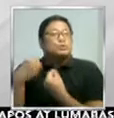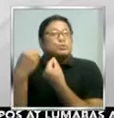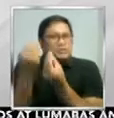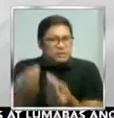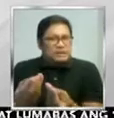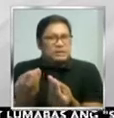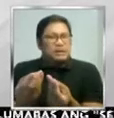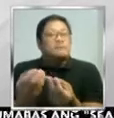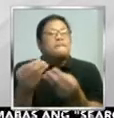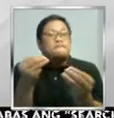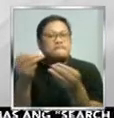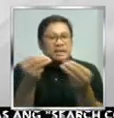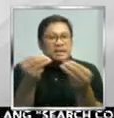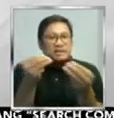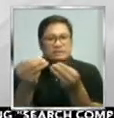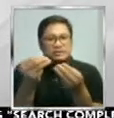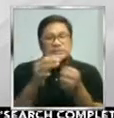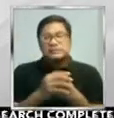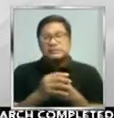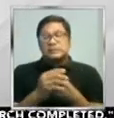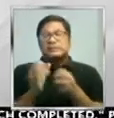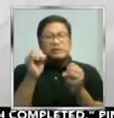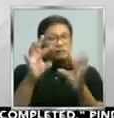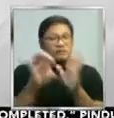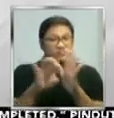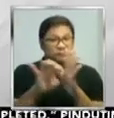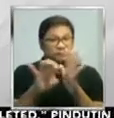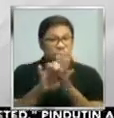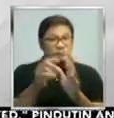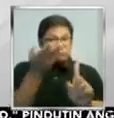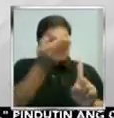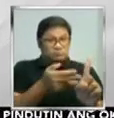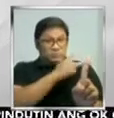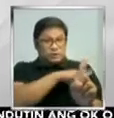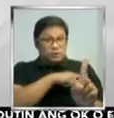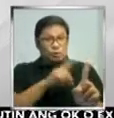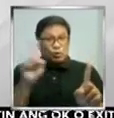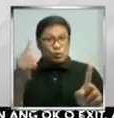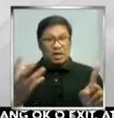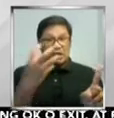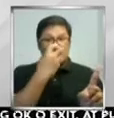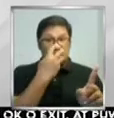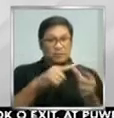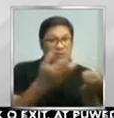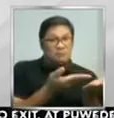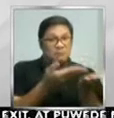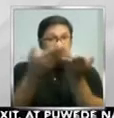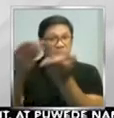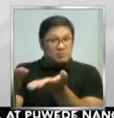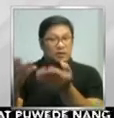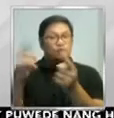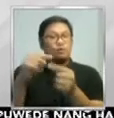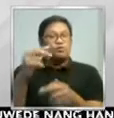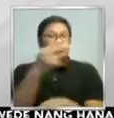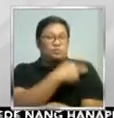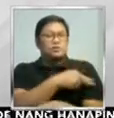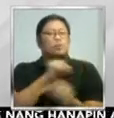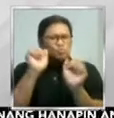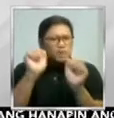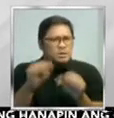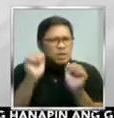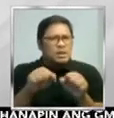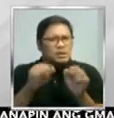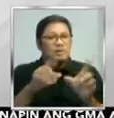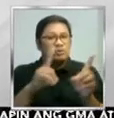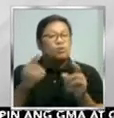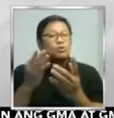definitive management. Kasi kung ang hinihingi lang po ng pasyente ay oxygen, tapos ililipat namin sa ospital, kaya po namin gawin yon sa pamamagitan